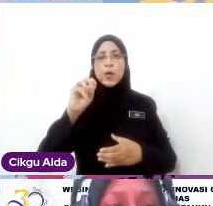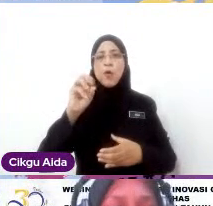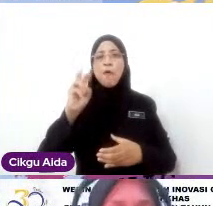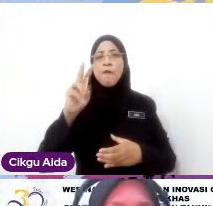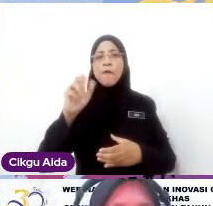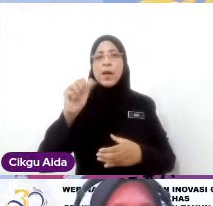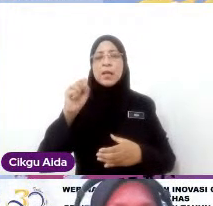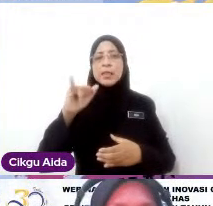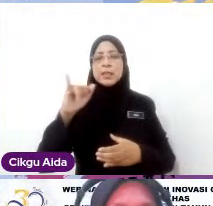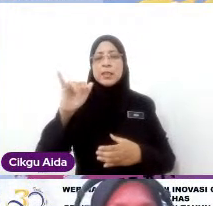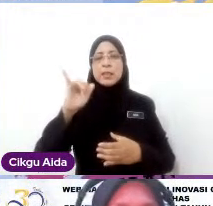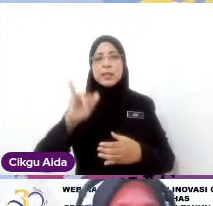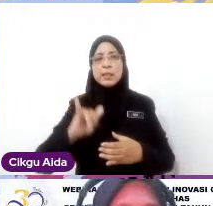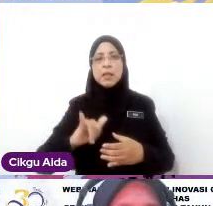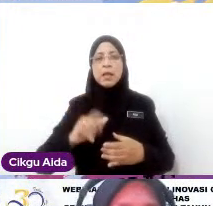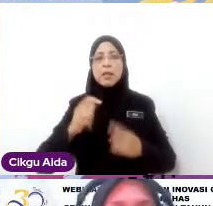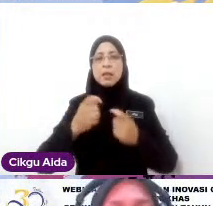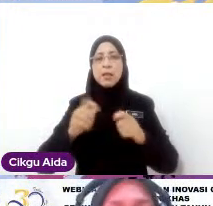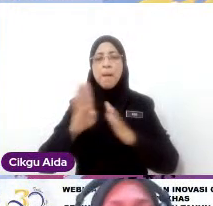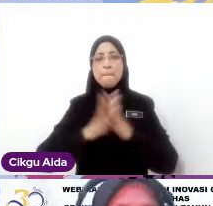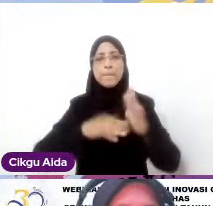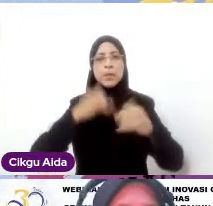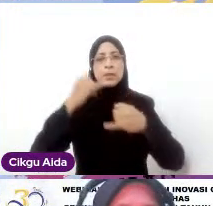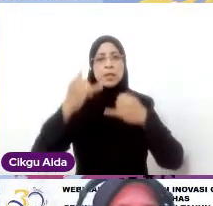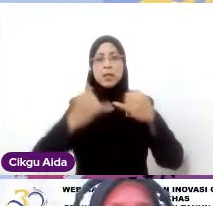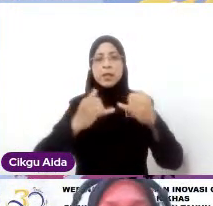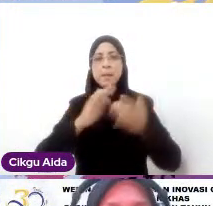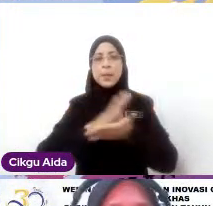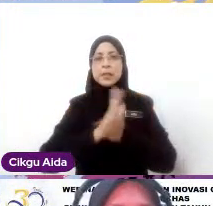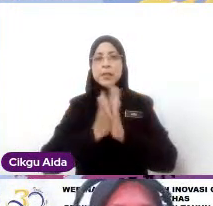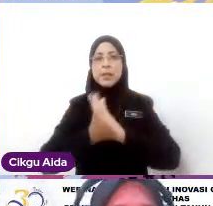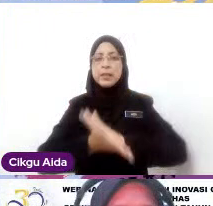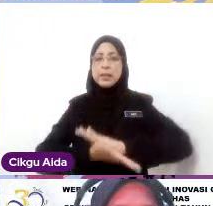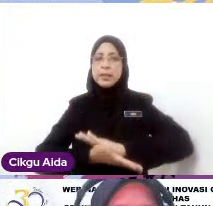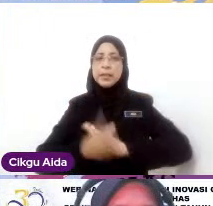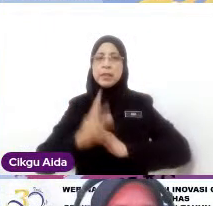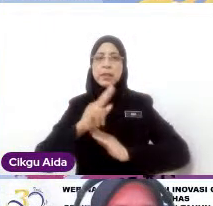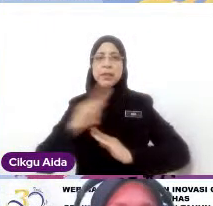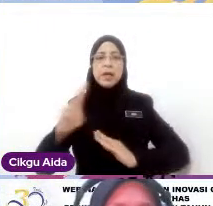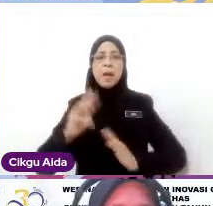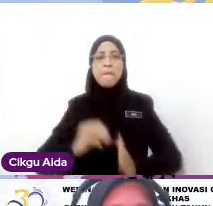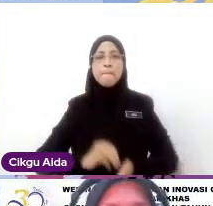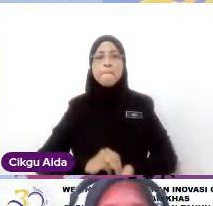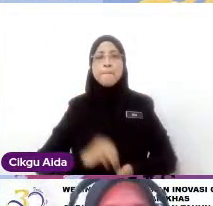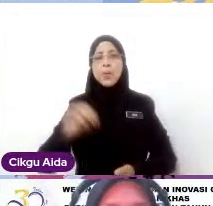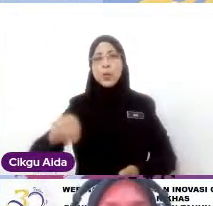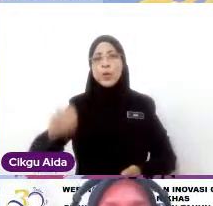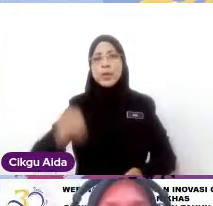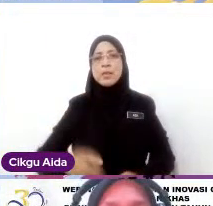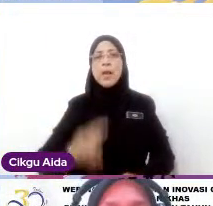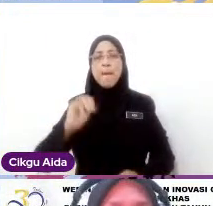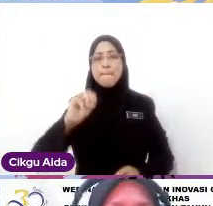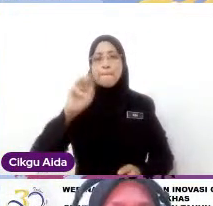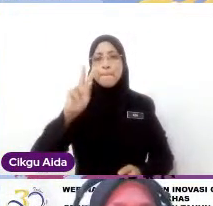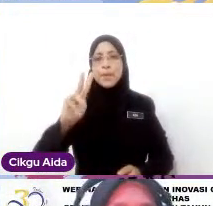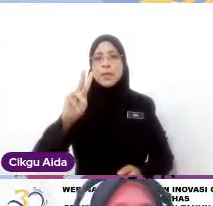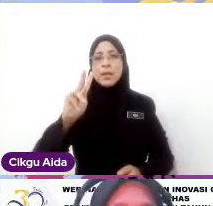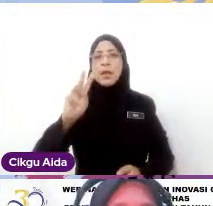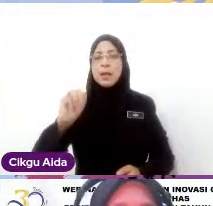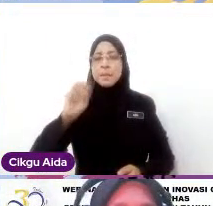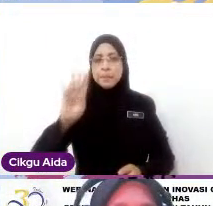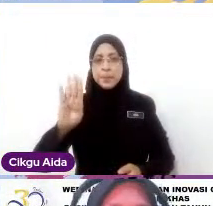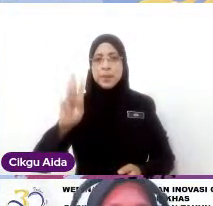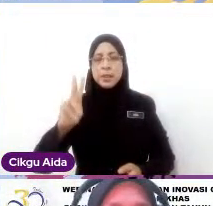berjaya menyalahkan bakat dan kemahiran murid berkeperluan khas. Saya sebagai